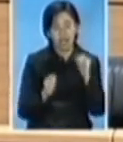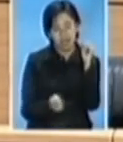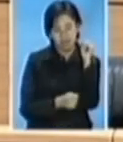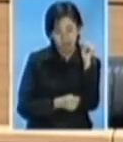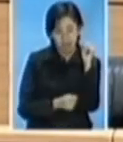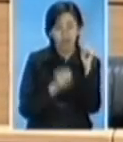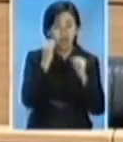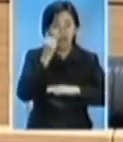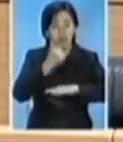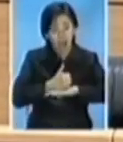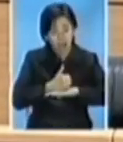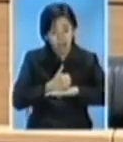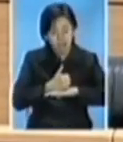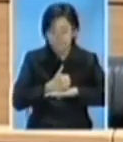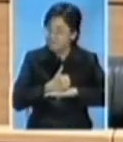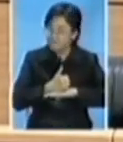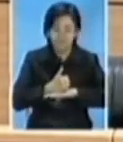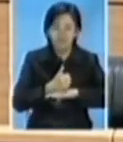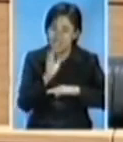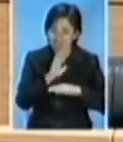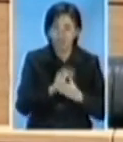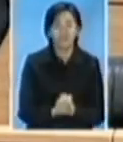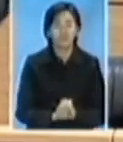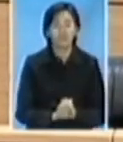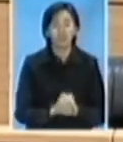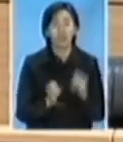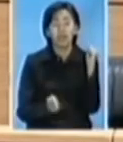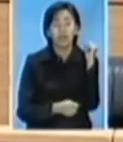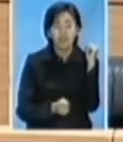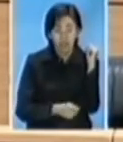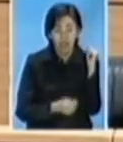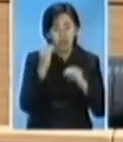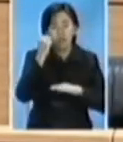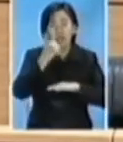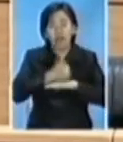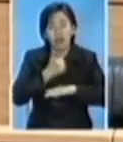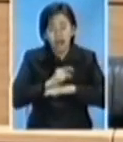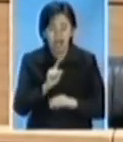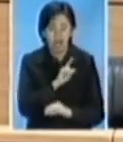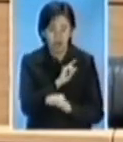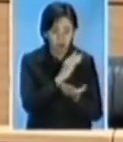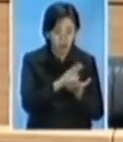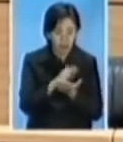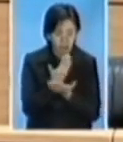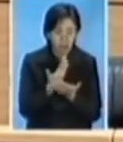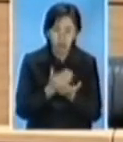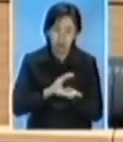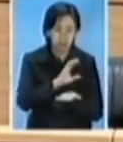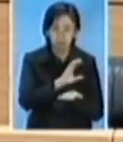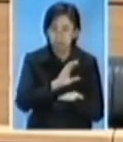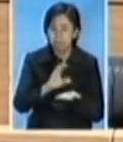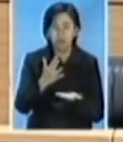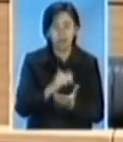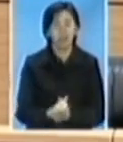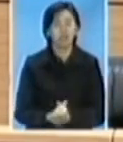จริงครับเพราะอะไรครับเพราะกำนันผู้ใหญ่บ้านกระจายแต่หน้าที่ไม่ได้กระจายเงิน